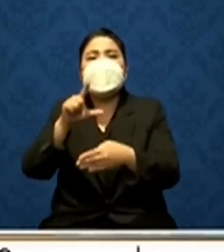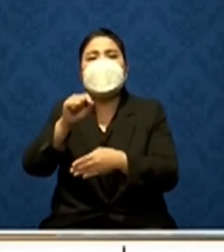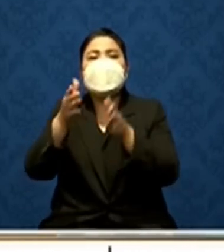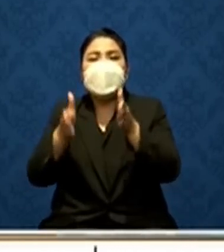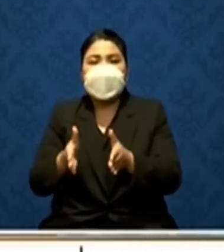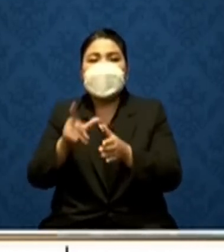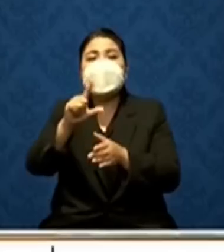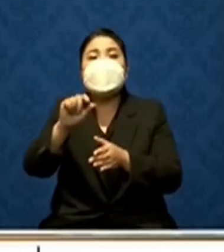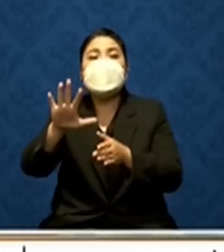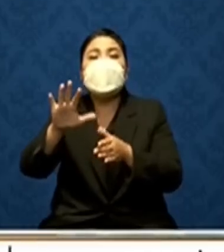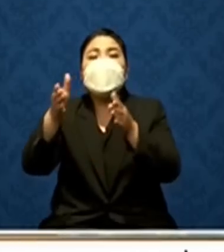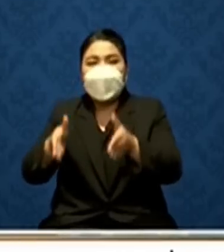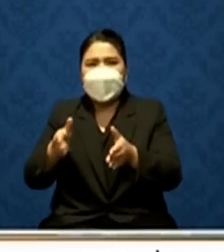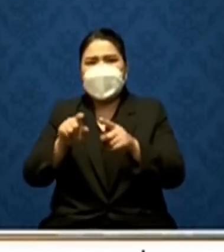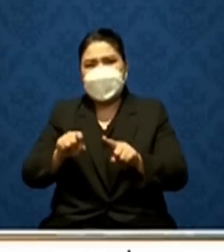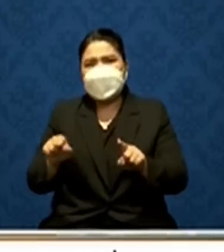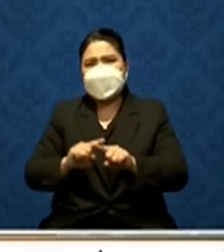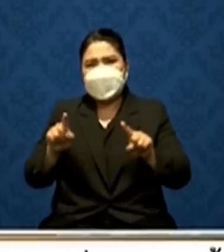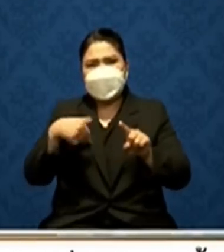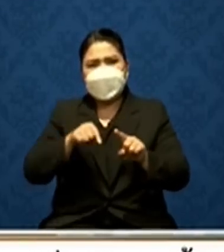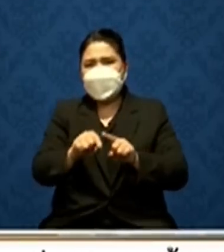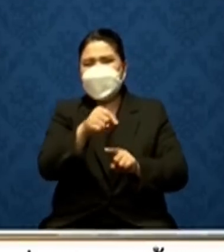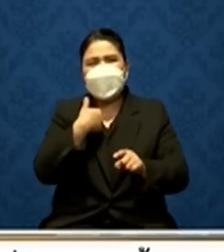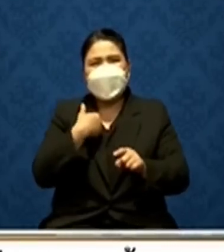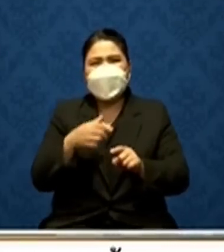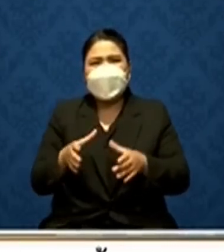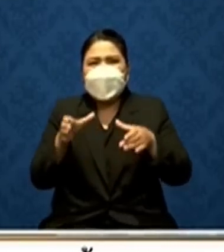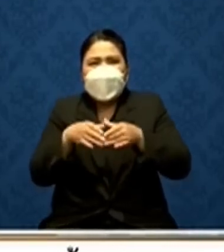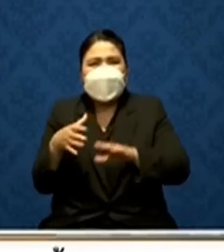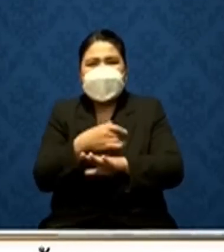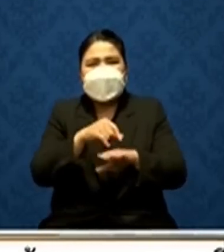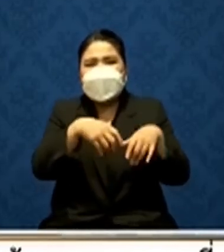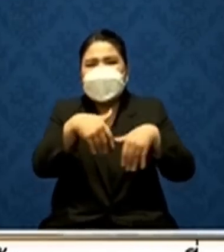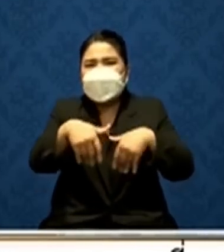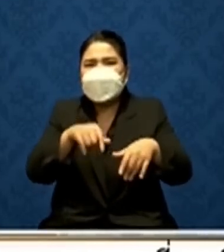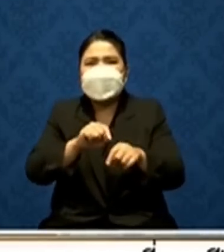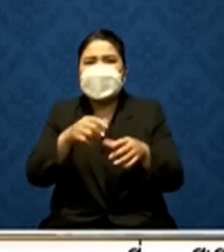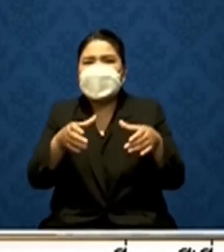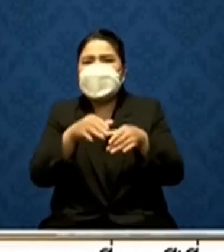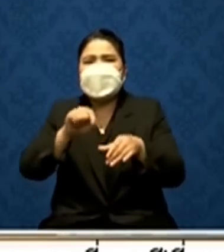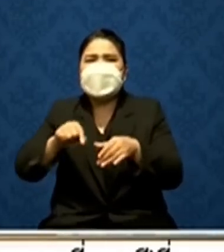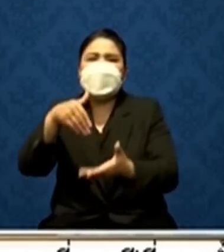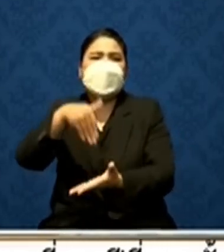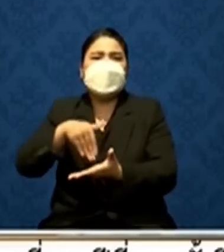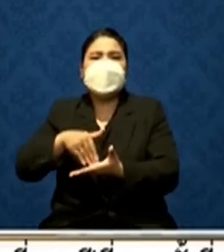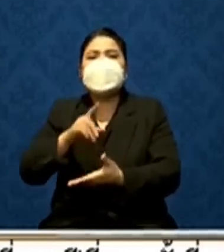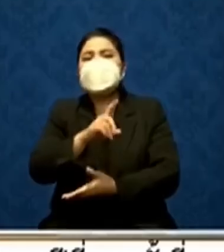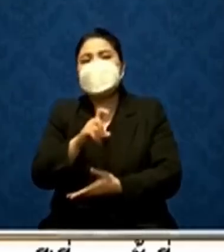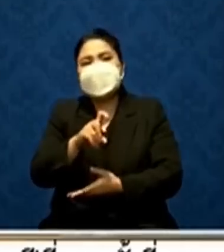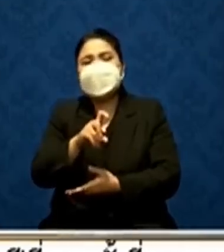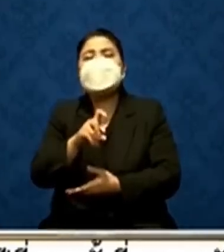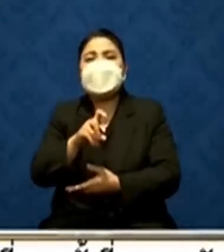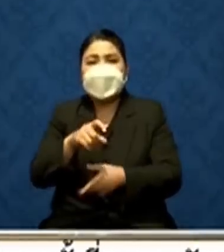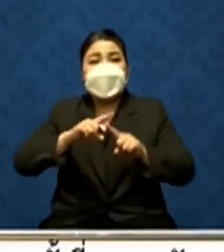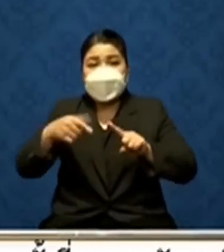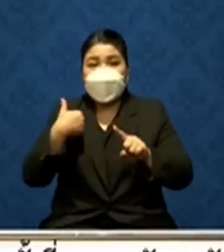และก็ยิ่งฉันใช้มีการแบบนี้นะพรรคเล็กพรรคน้อยตายหมดครับพรรคขนาดกลางตายหมดแม่ยกเว้น